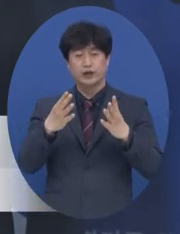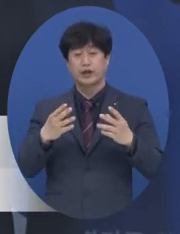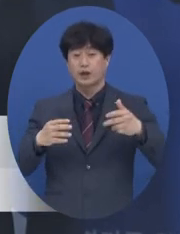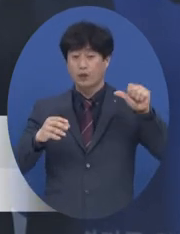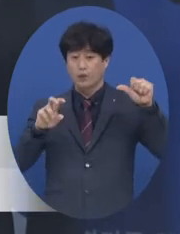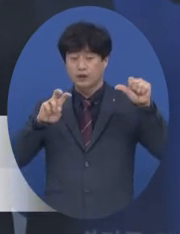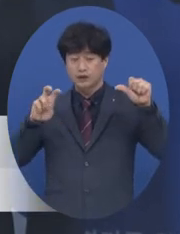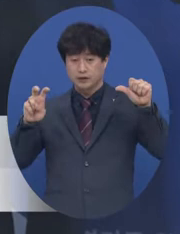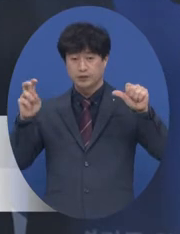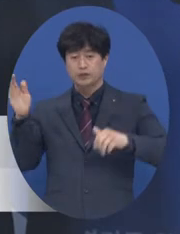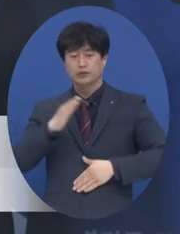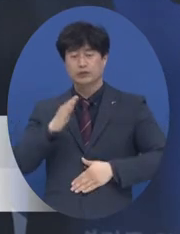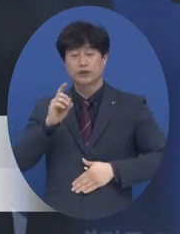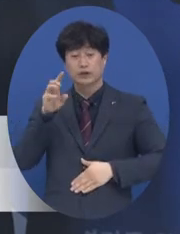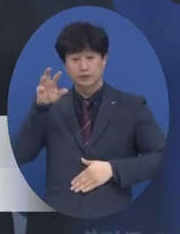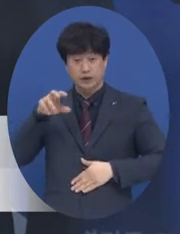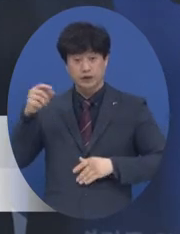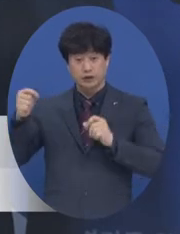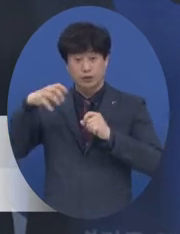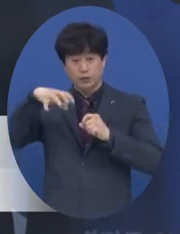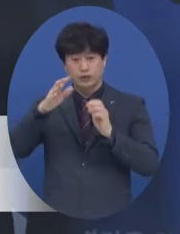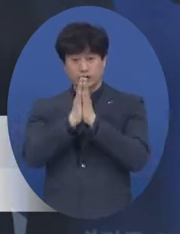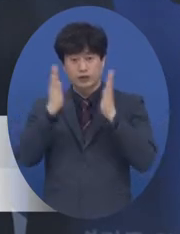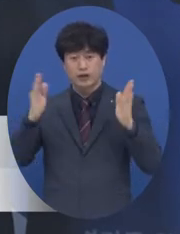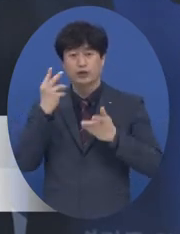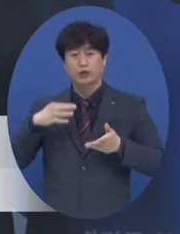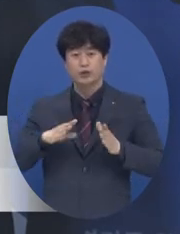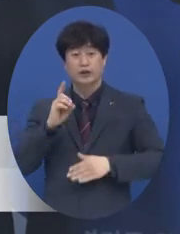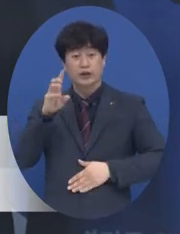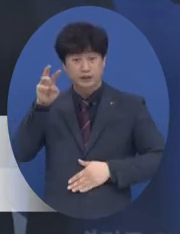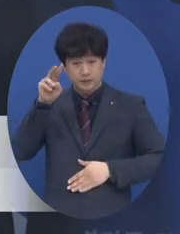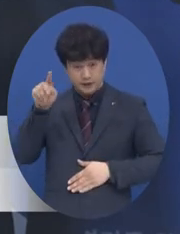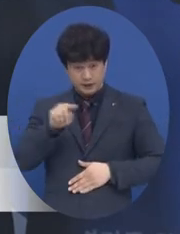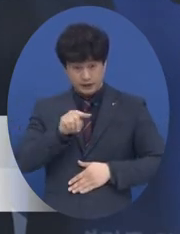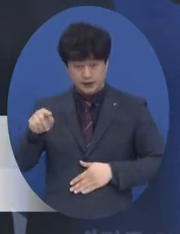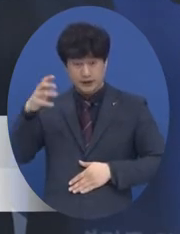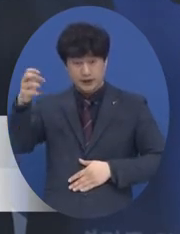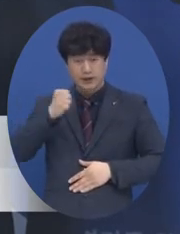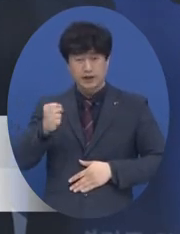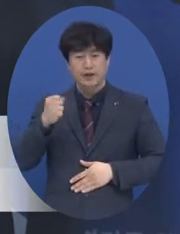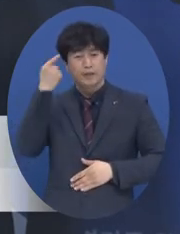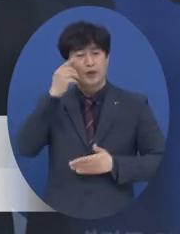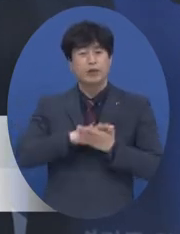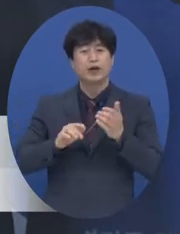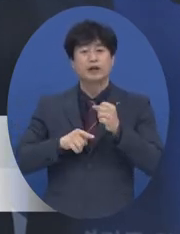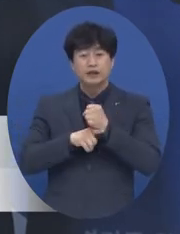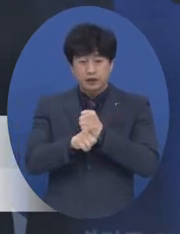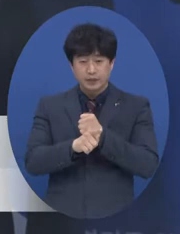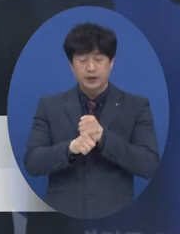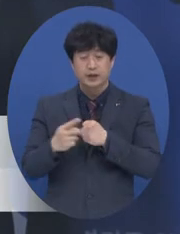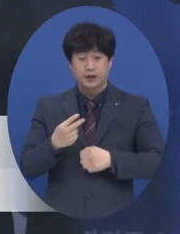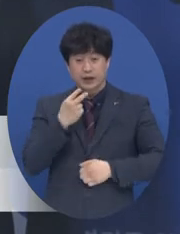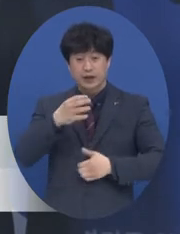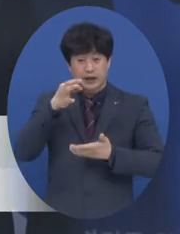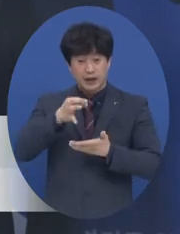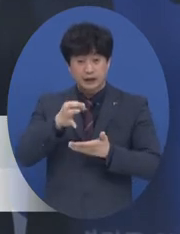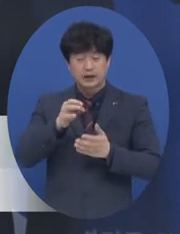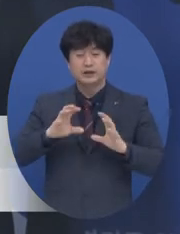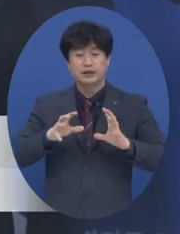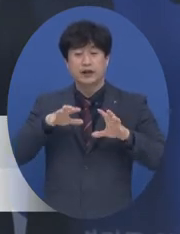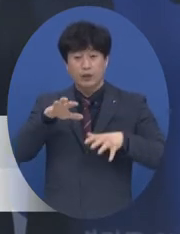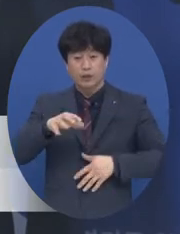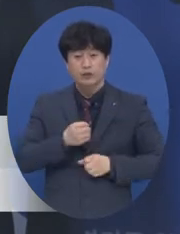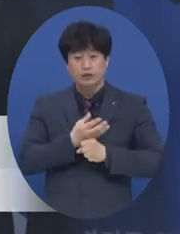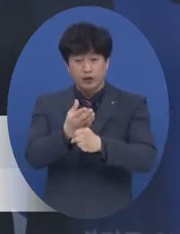dmg 일원에서 열립니다 경기도는 dmg 가진 평화의 의미와 생태적 가치를 전세계에 알리는 종합 학술